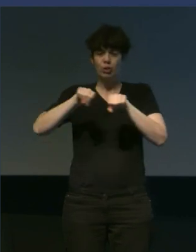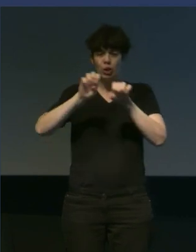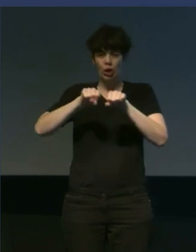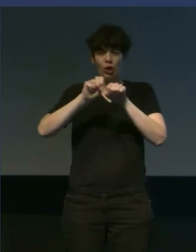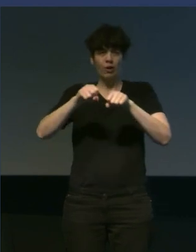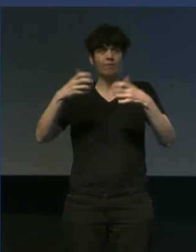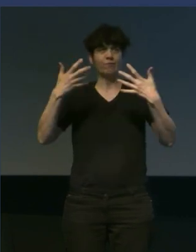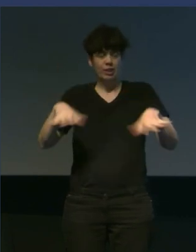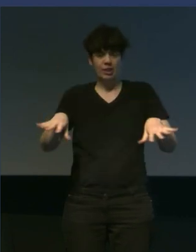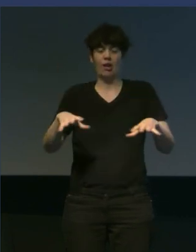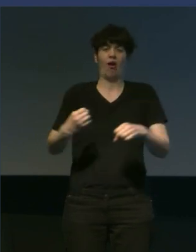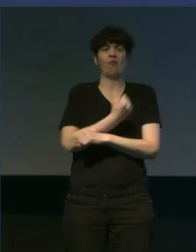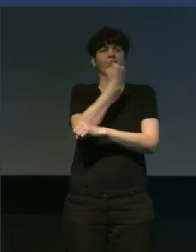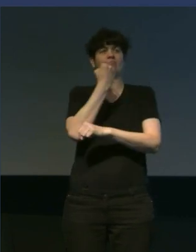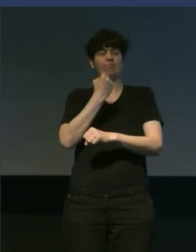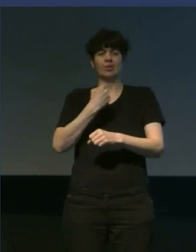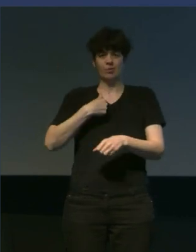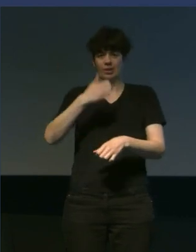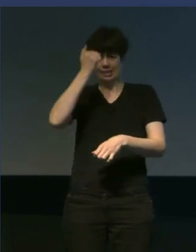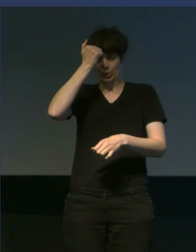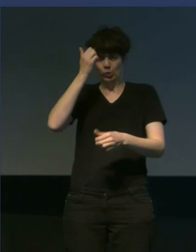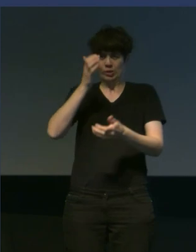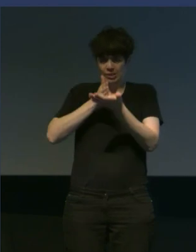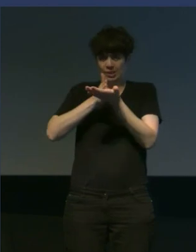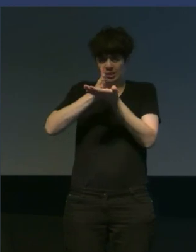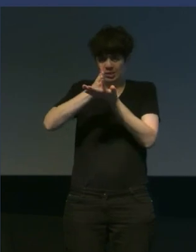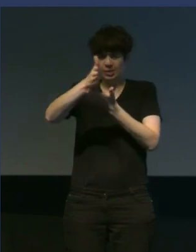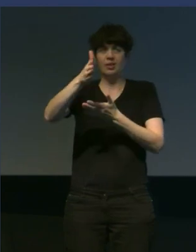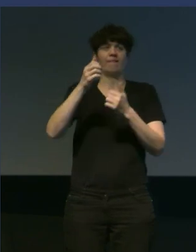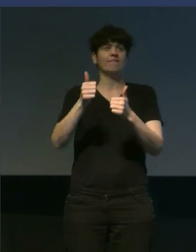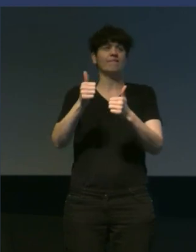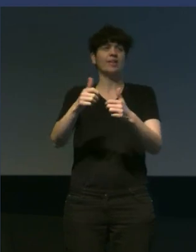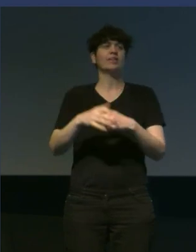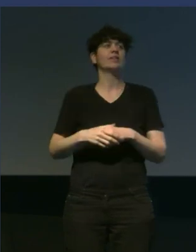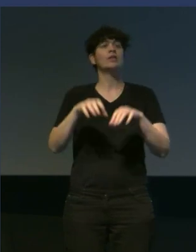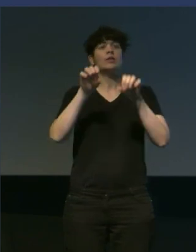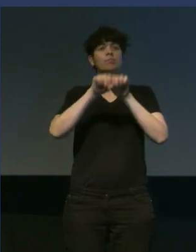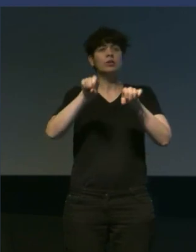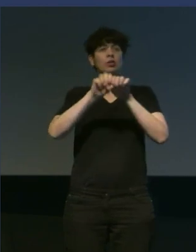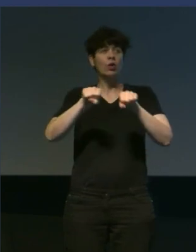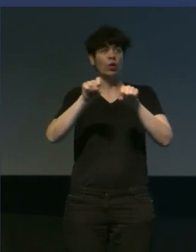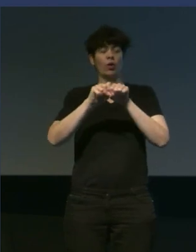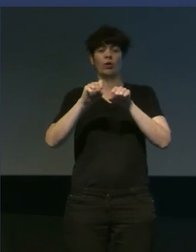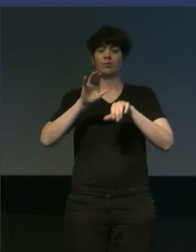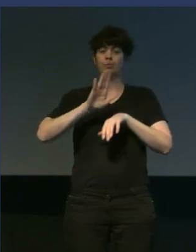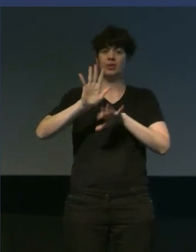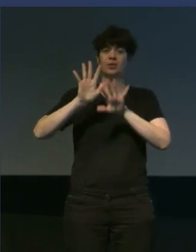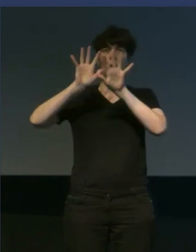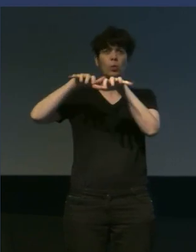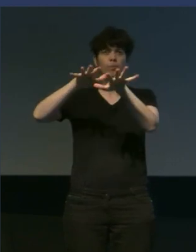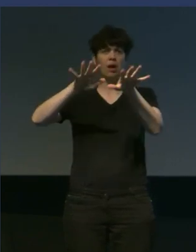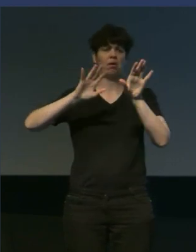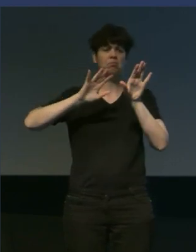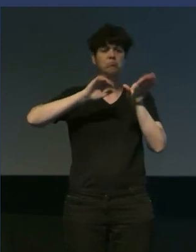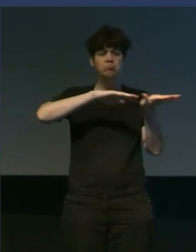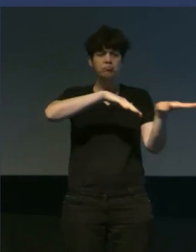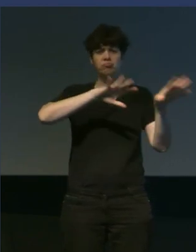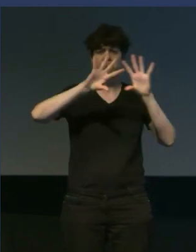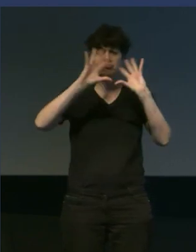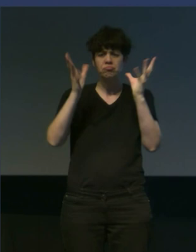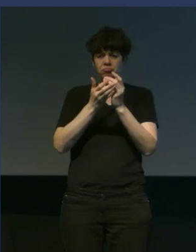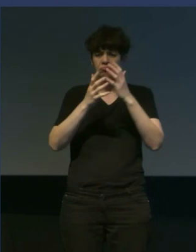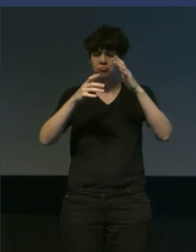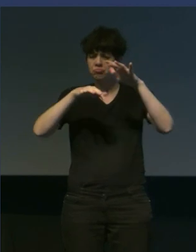PT. C'était très bien. Mais à l'issue de ce master d'océanographie, j'ai fait deux constats. Le premier,